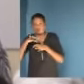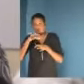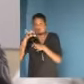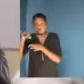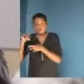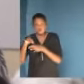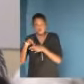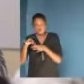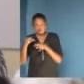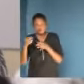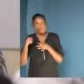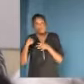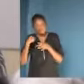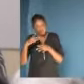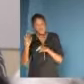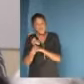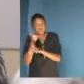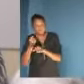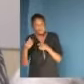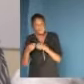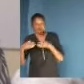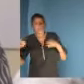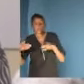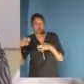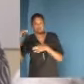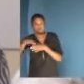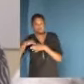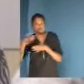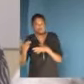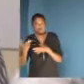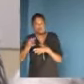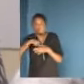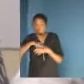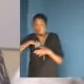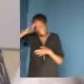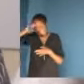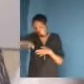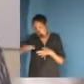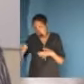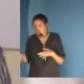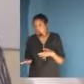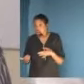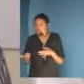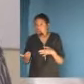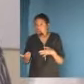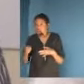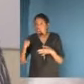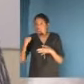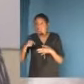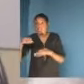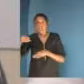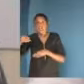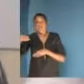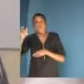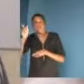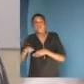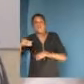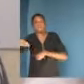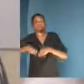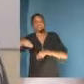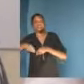la majorité. Et nous avions félicité un grand dirigeant du PPM, qui est toujours